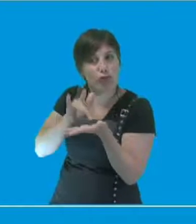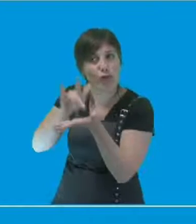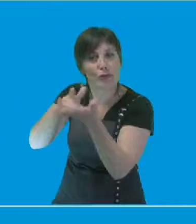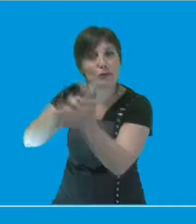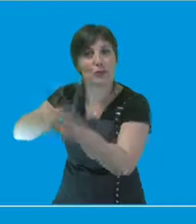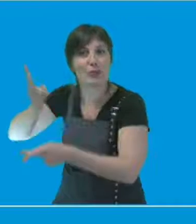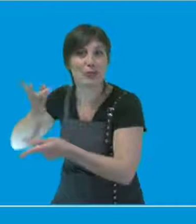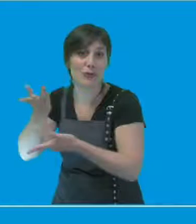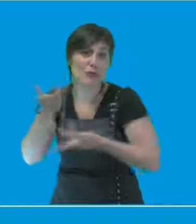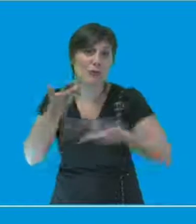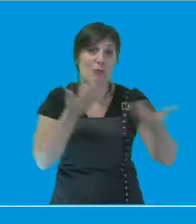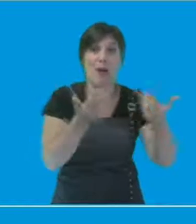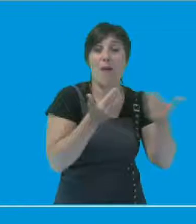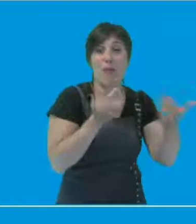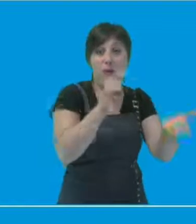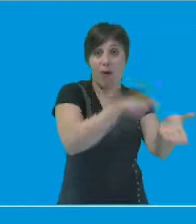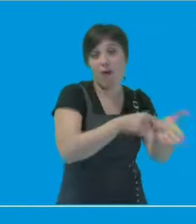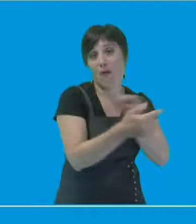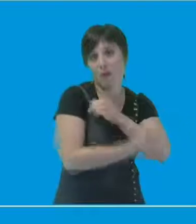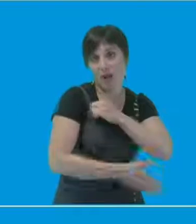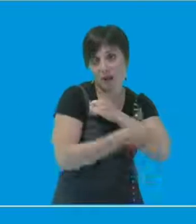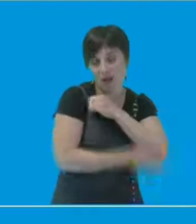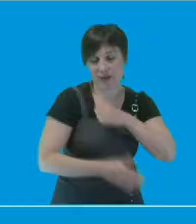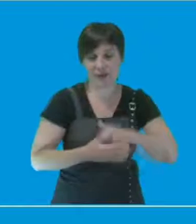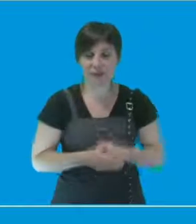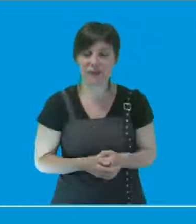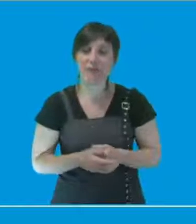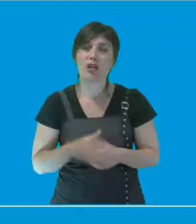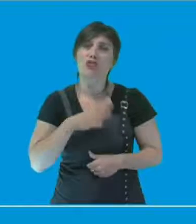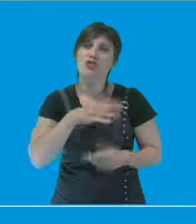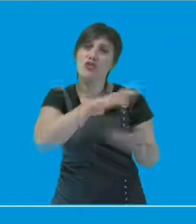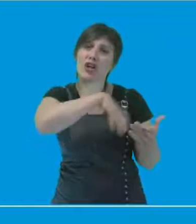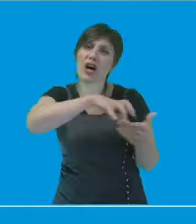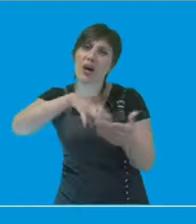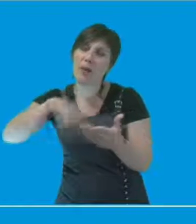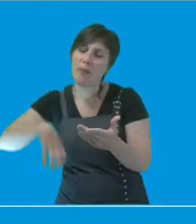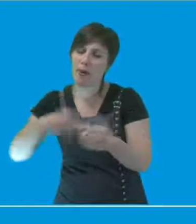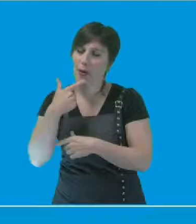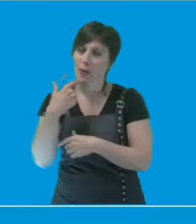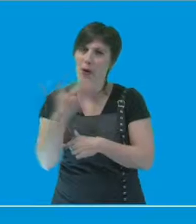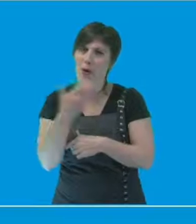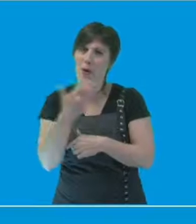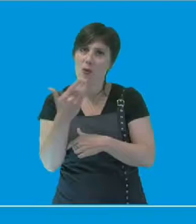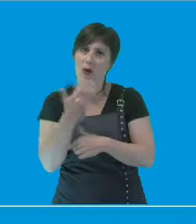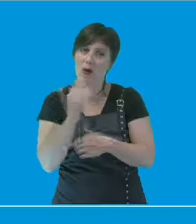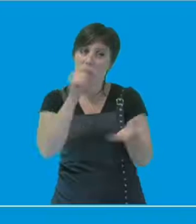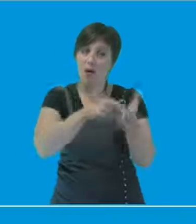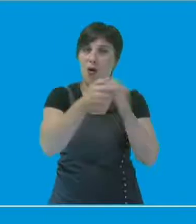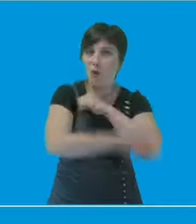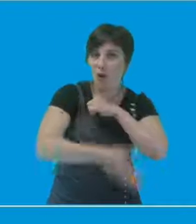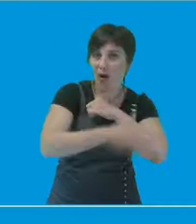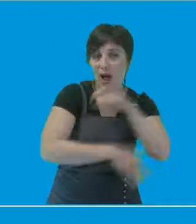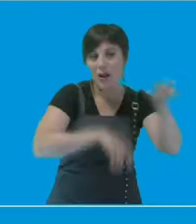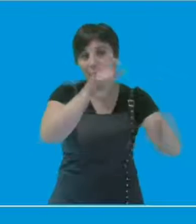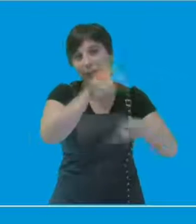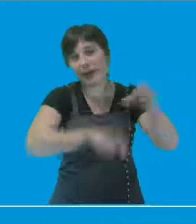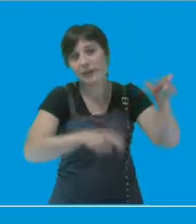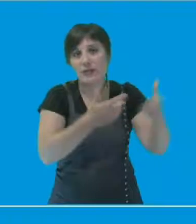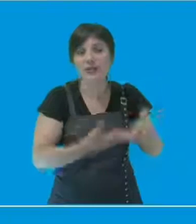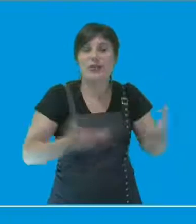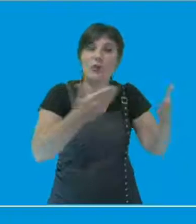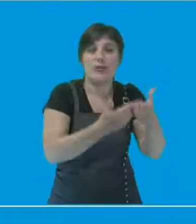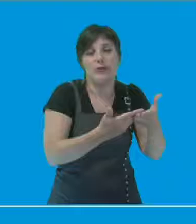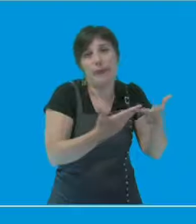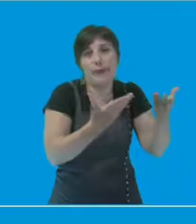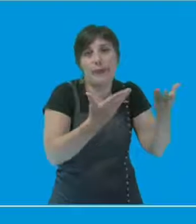rural. Certains rapports mettent également en avant que les publics précaires en milieu rural sont plus nombreux à déclarer des consommations intensives de